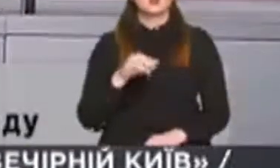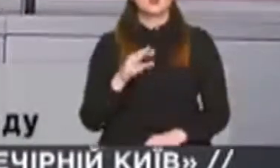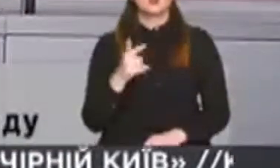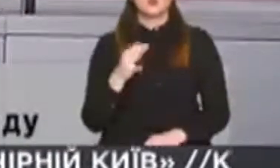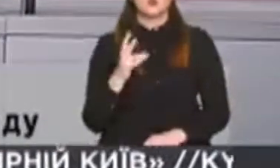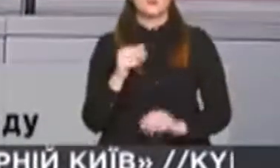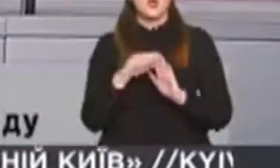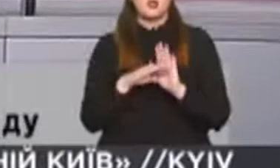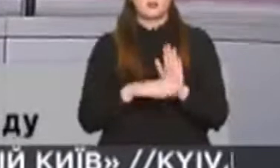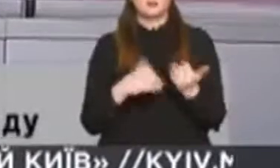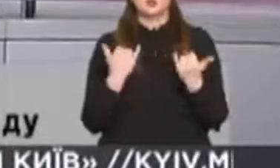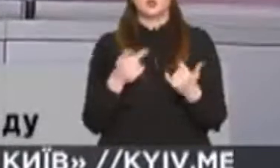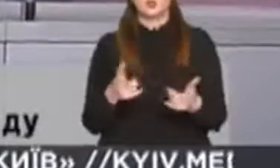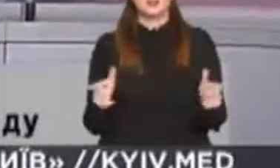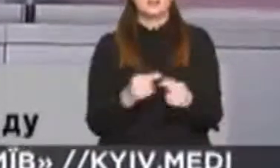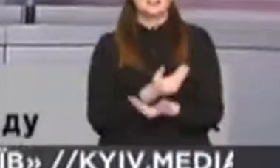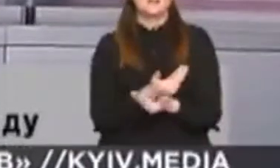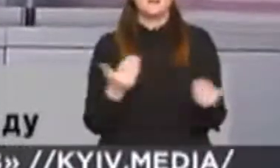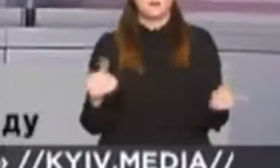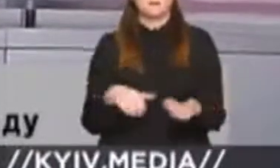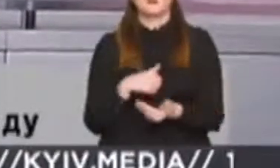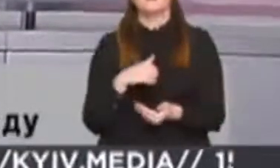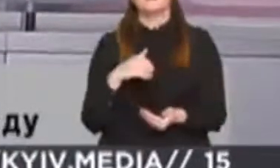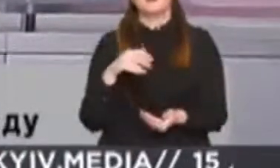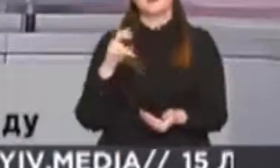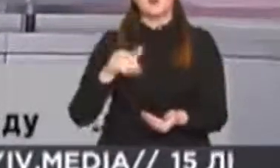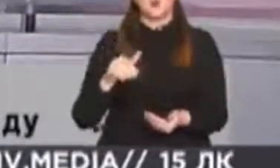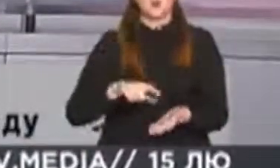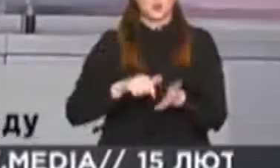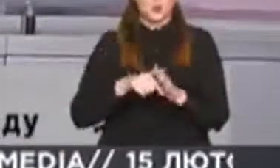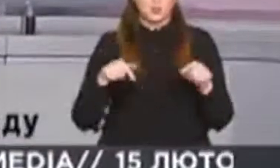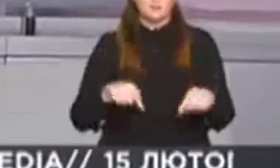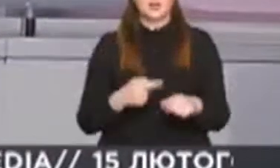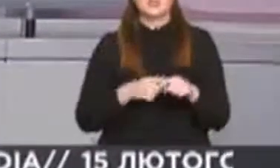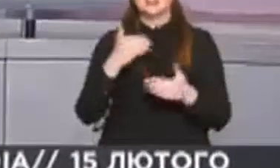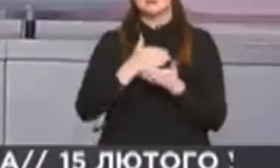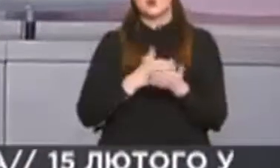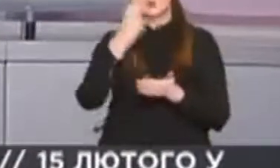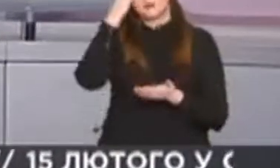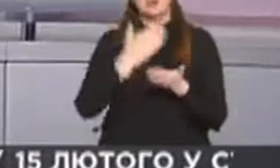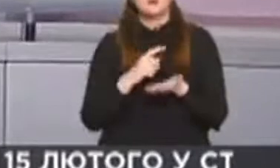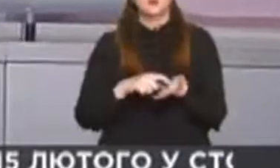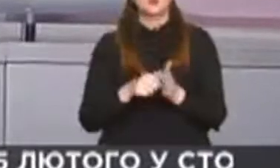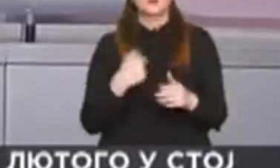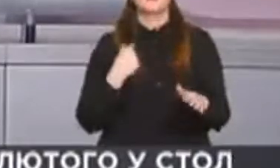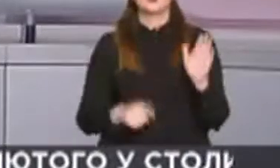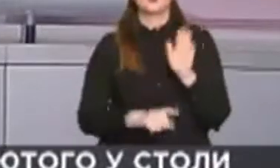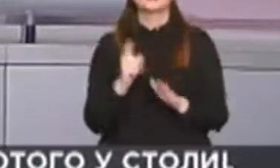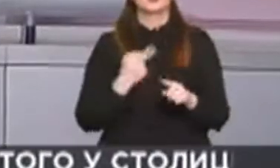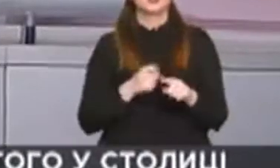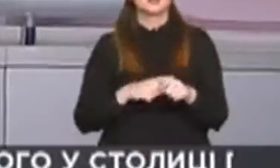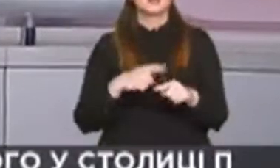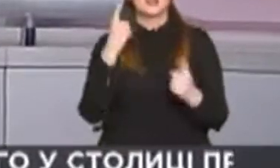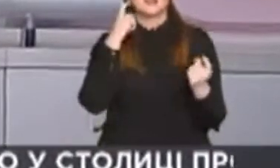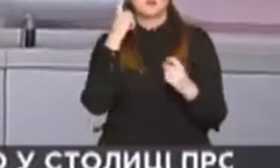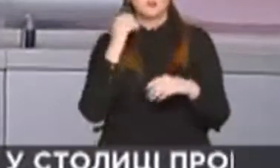На календарі ми знову з вами у головній студії новин на Подолі. Це програма «Київ Ньюзрум». І ми розпочинаємо цей інформаційний